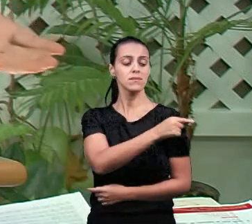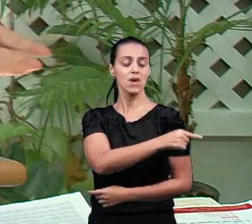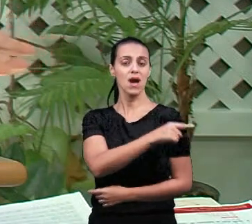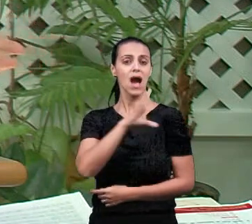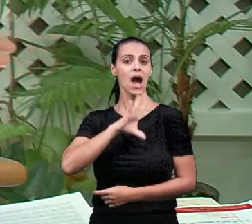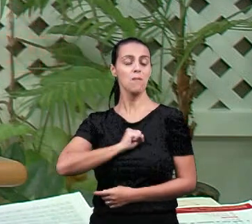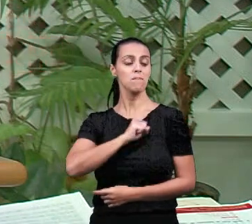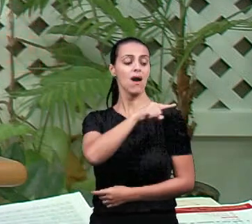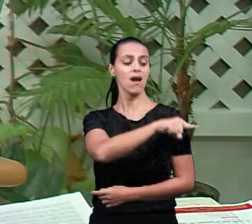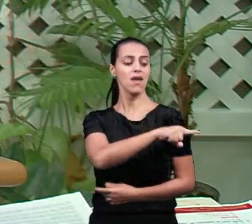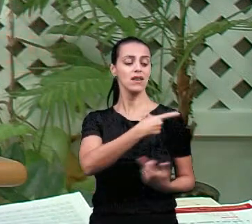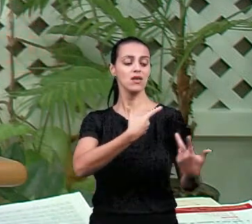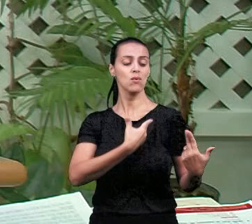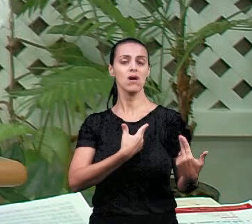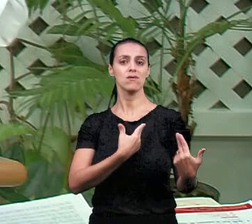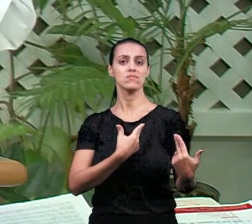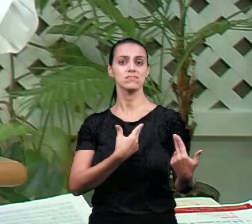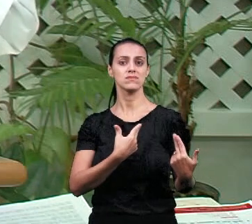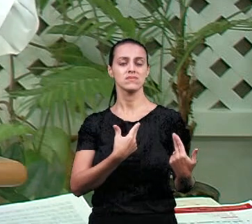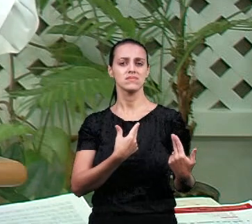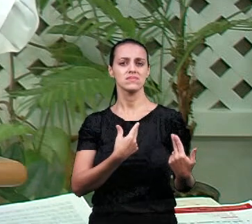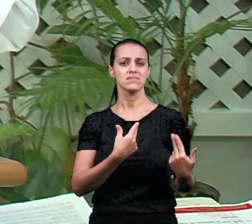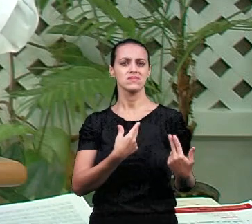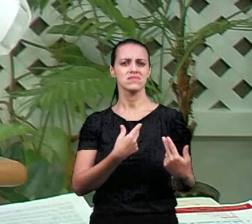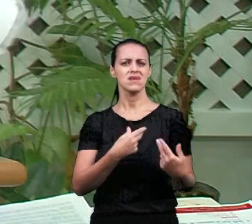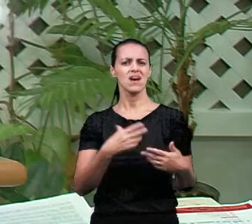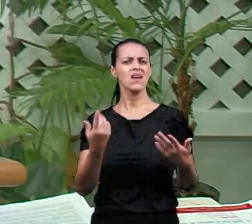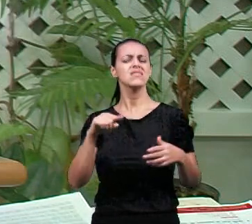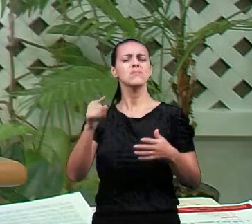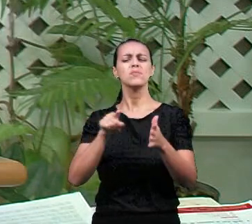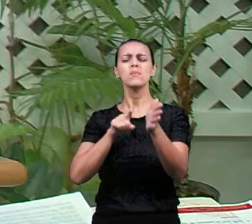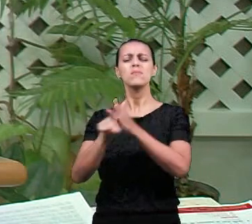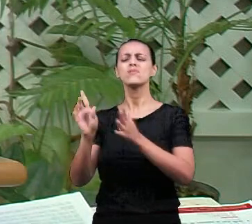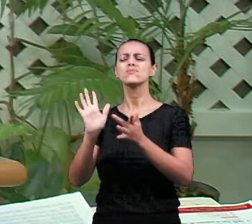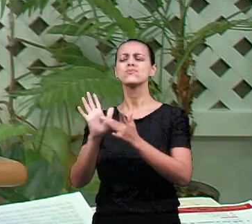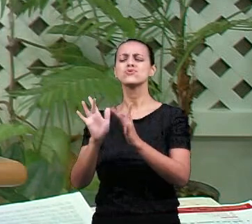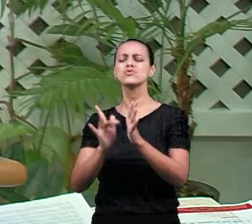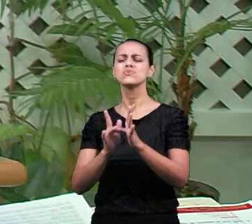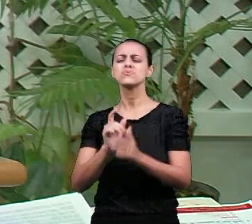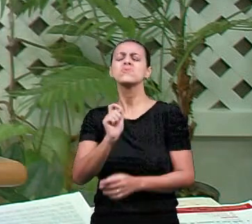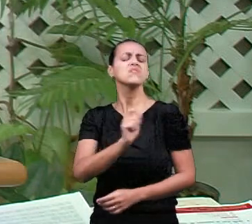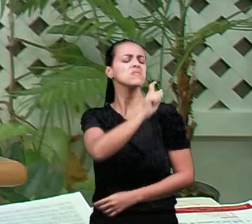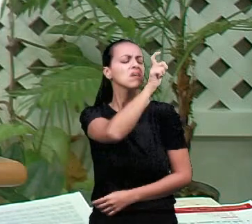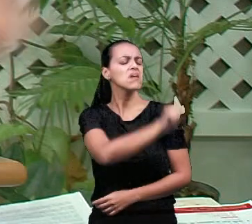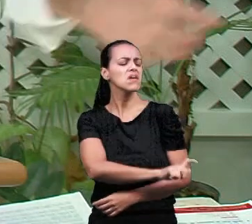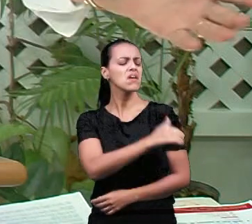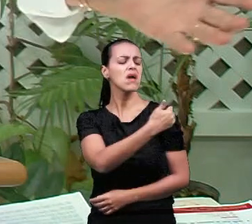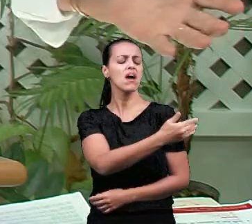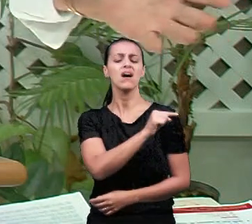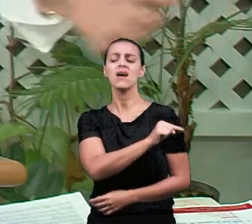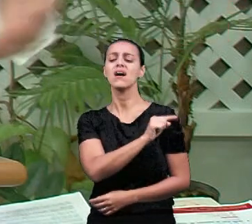Donc, il savait. Il a demandé à Jésus qui est son prochain. S'il savait qu'il devait aimer le